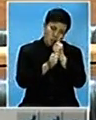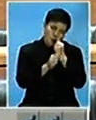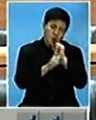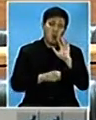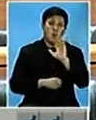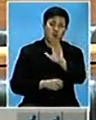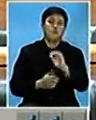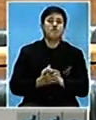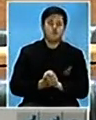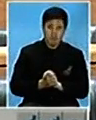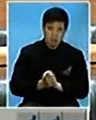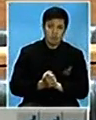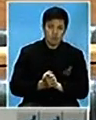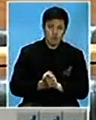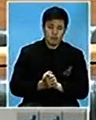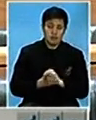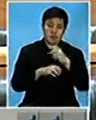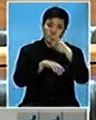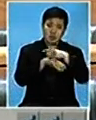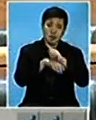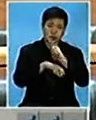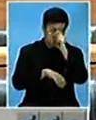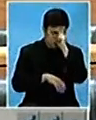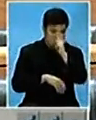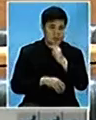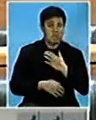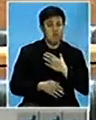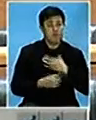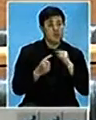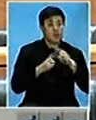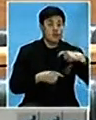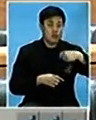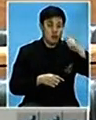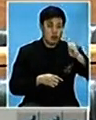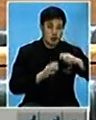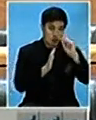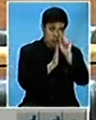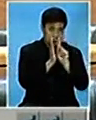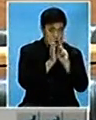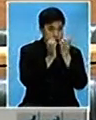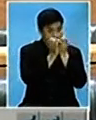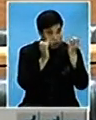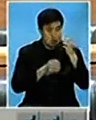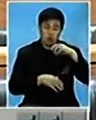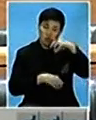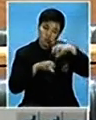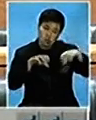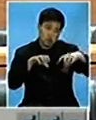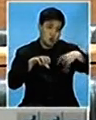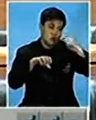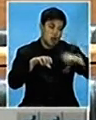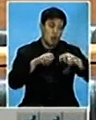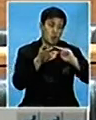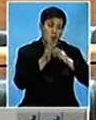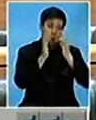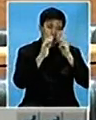านท่านที่เคารพครับท่านประธานที่เคารพครับศาลรัฐธรรมนูญก็ดีหรือศาลใดๆเป็นที่พึ่งสุดท้ายของพี่น้องประชา